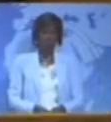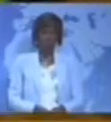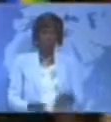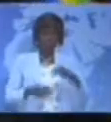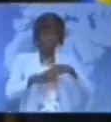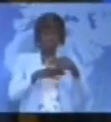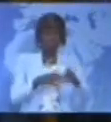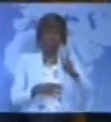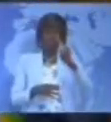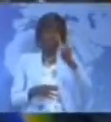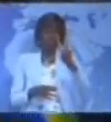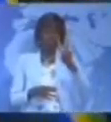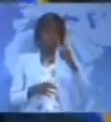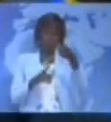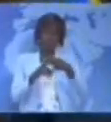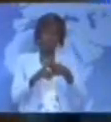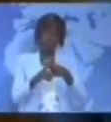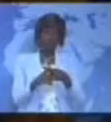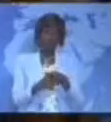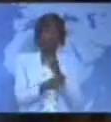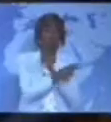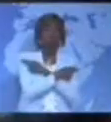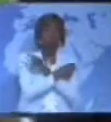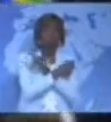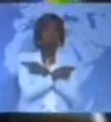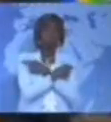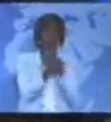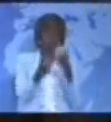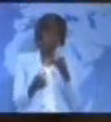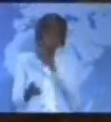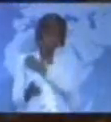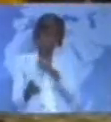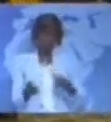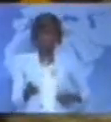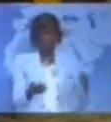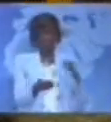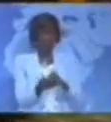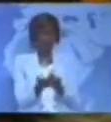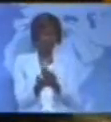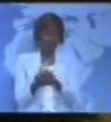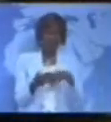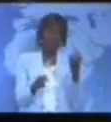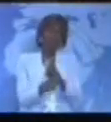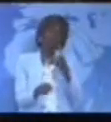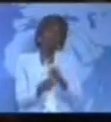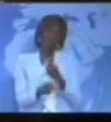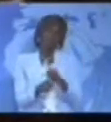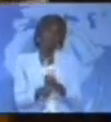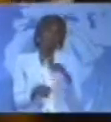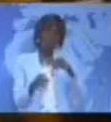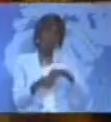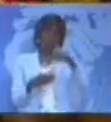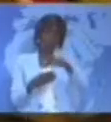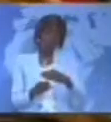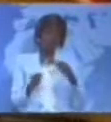Après 2 mois d'intercession parlementaire, les sénateurs reprennent le chemin de l'hémicycle. Au palais Omar Bongo Ondimba, membres